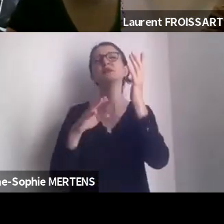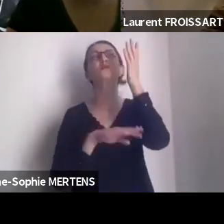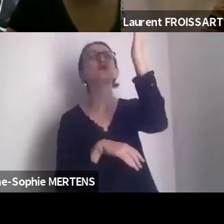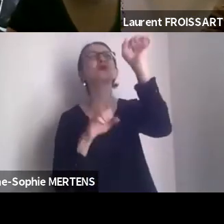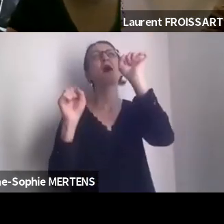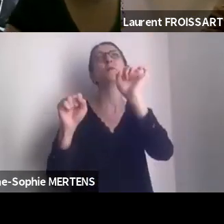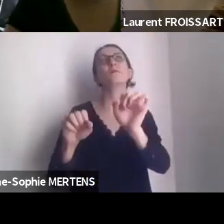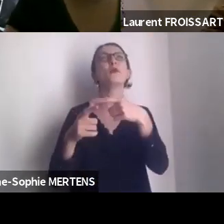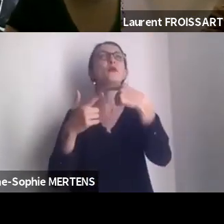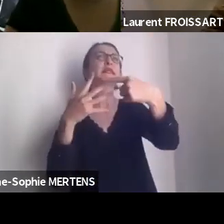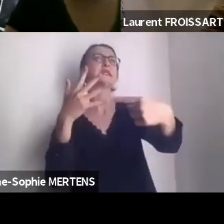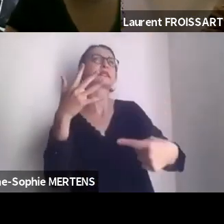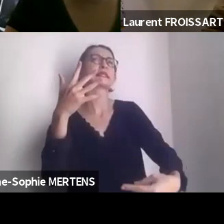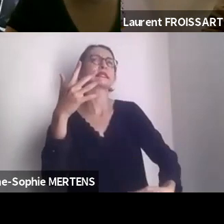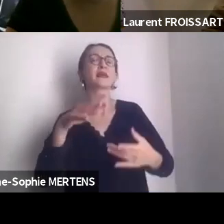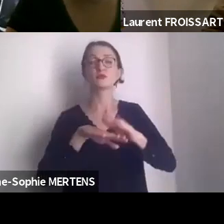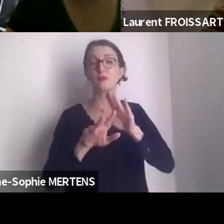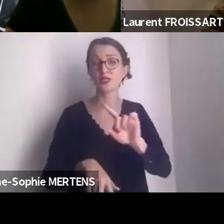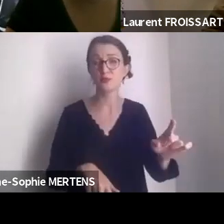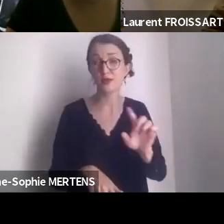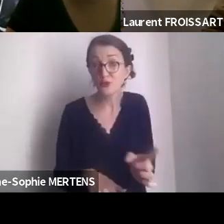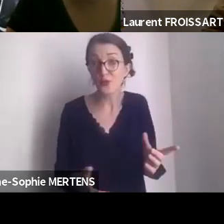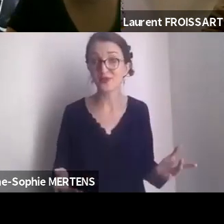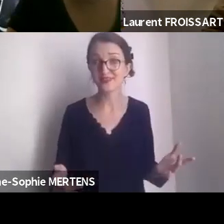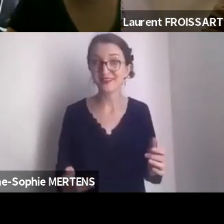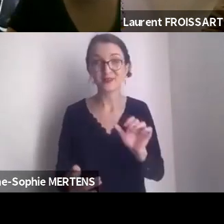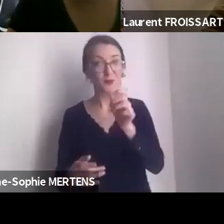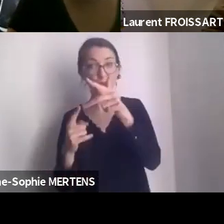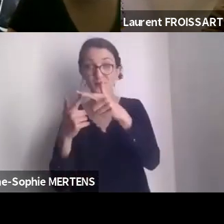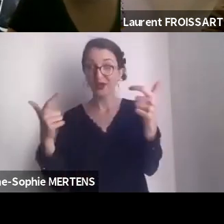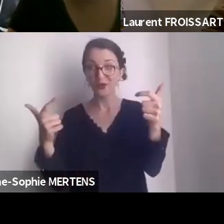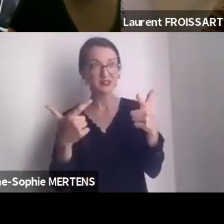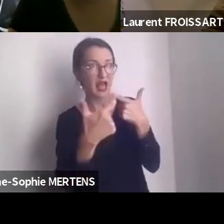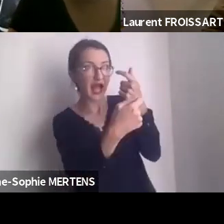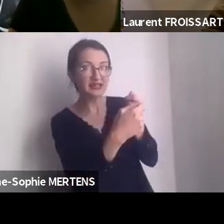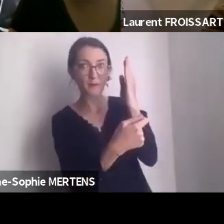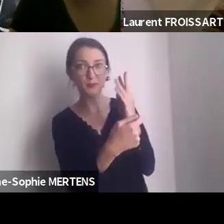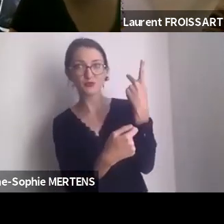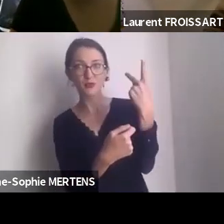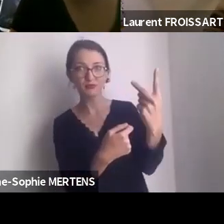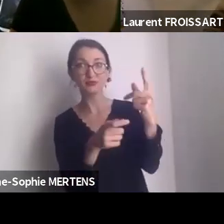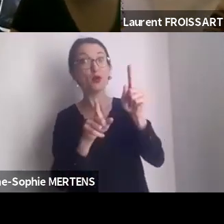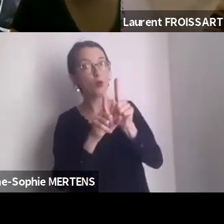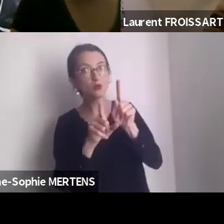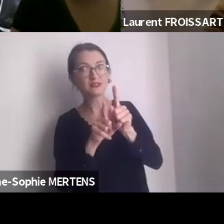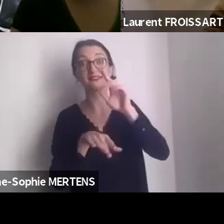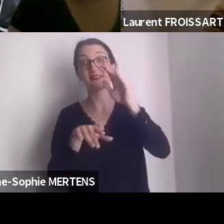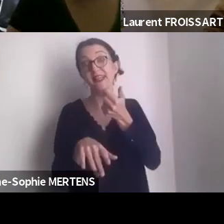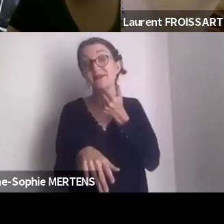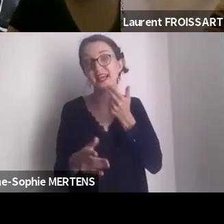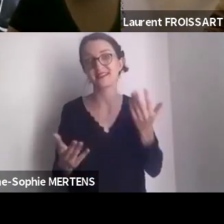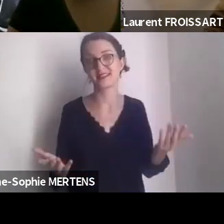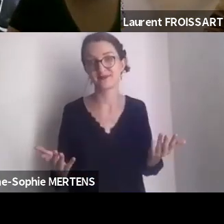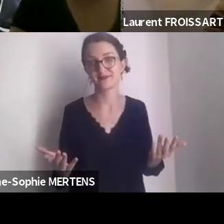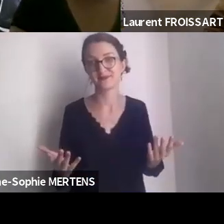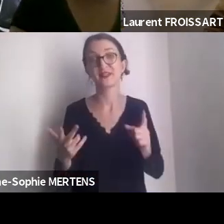soit concrètement opérationnel et fonctionnel et qui réponde aux besoins du client. Pour répondre aux besoins du client, et c'était la troisième